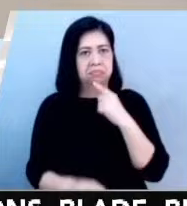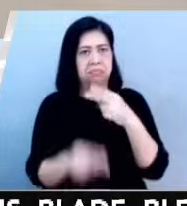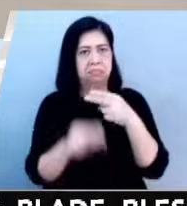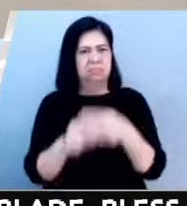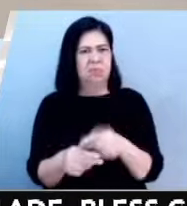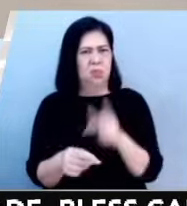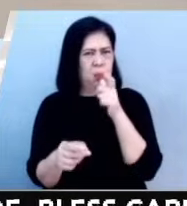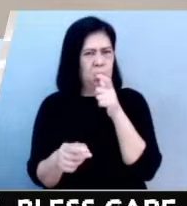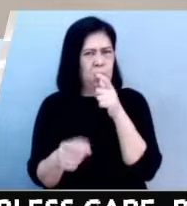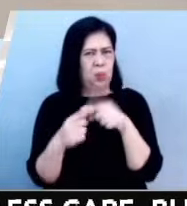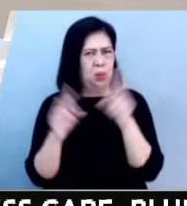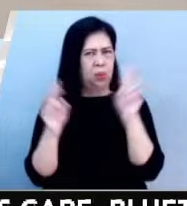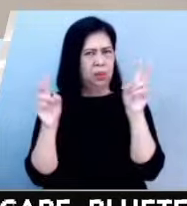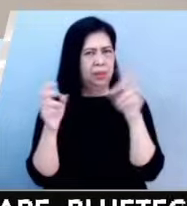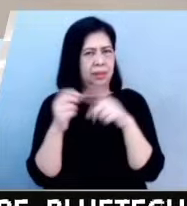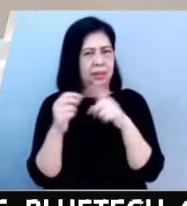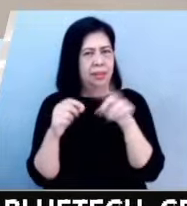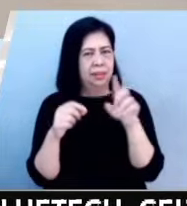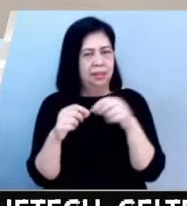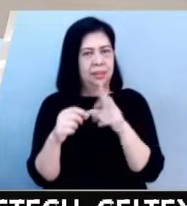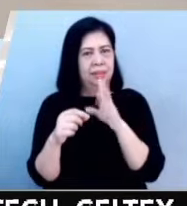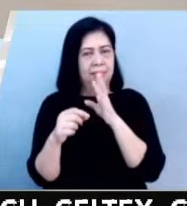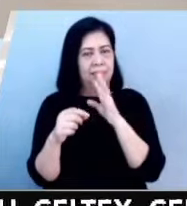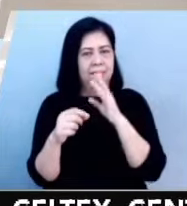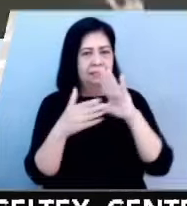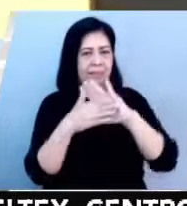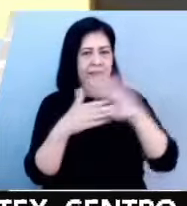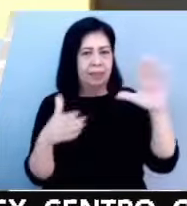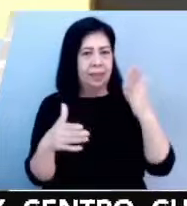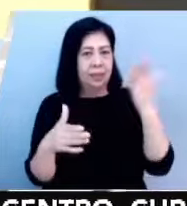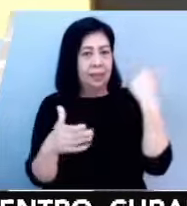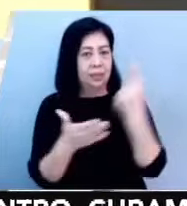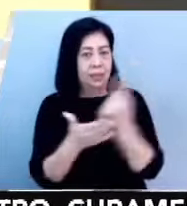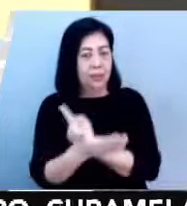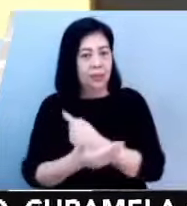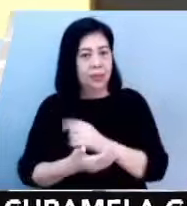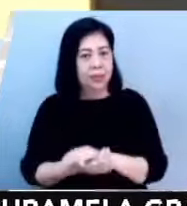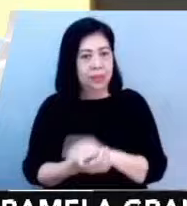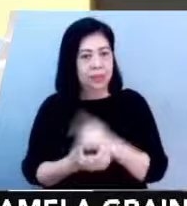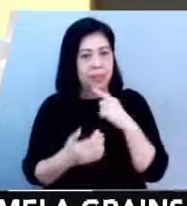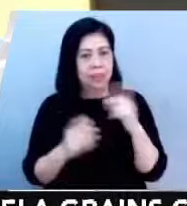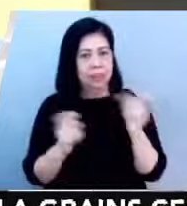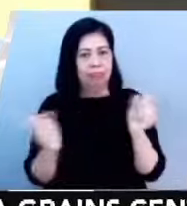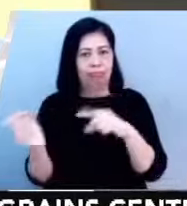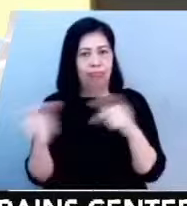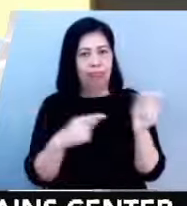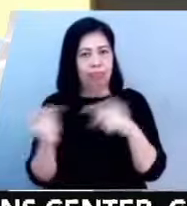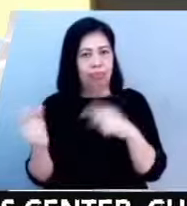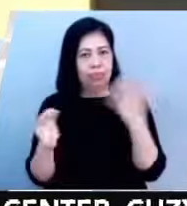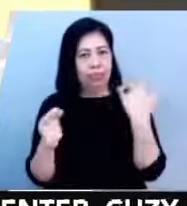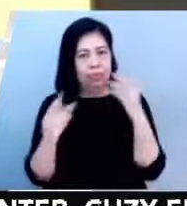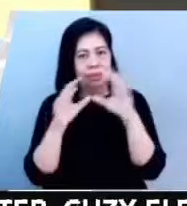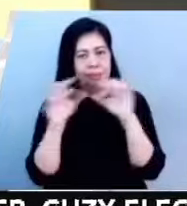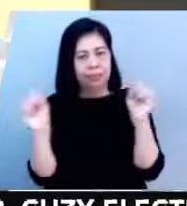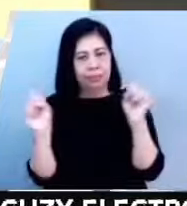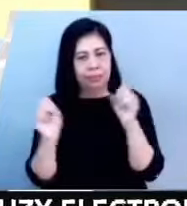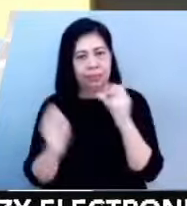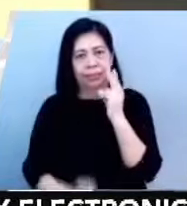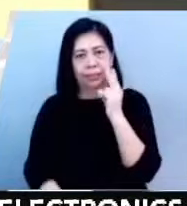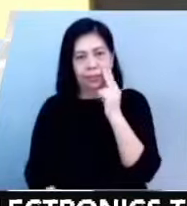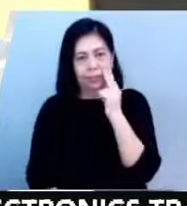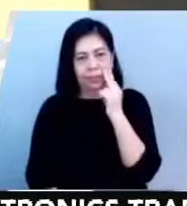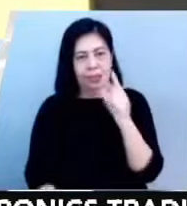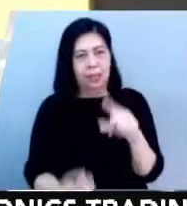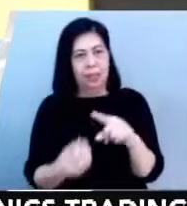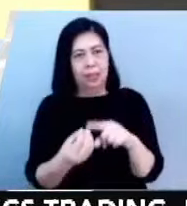ang tinutukoy niya sa kanyang latest vlog. Nito pong nakaraang linggo lamang, nagpalitan sila ng pahayag ni dating Pangulong Rodrigo Duterte kaugnay sa